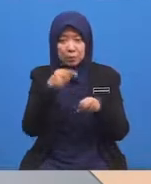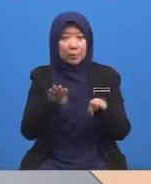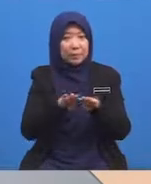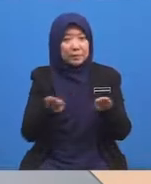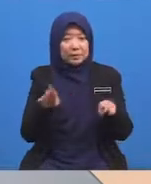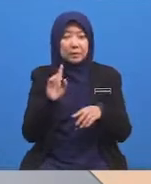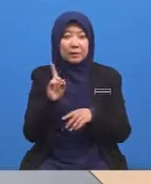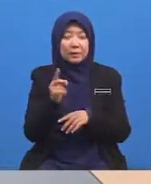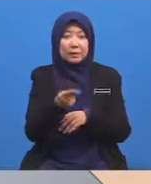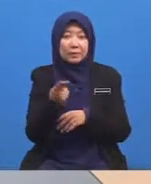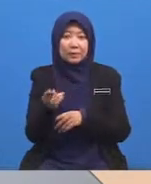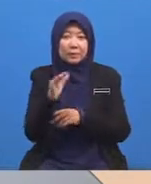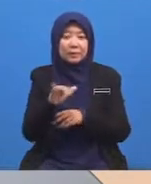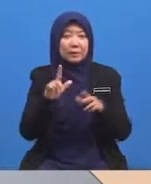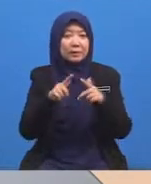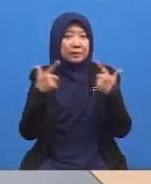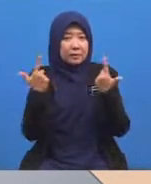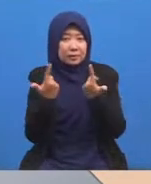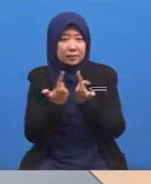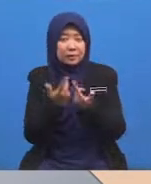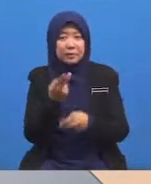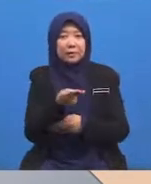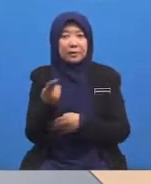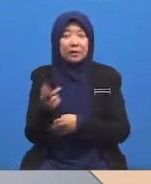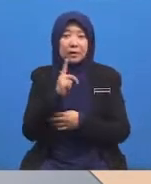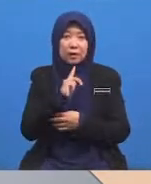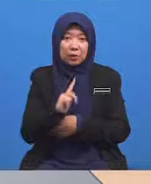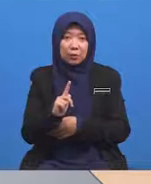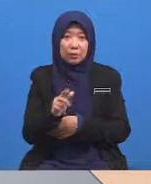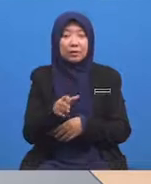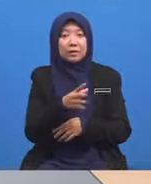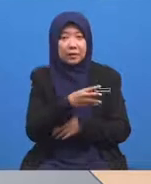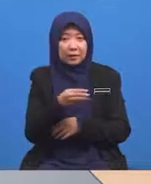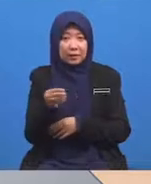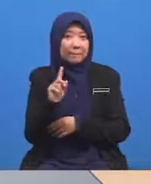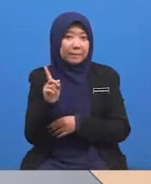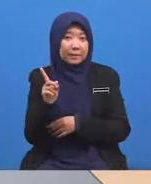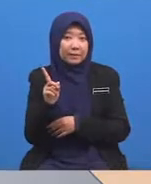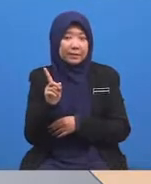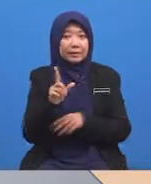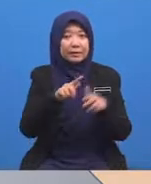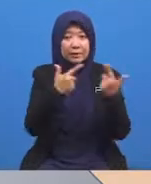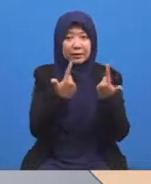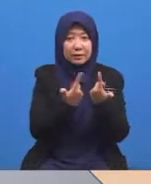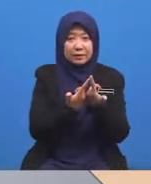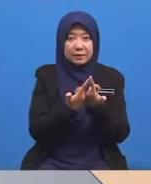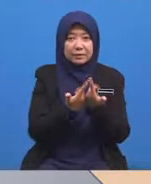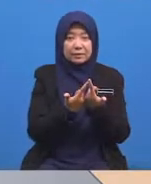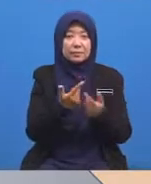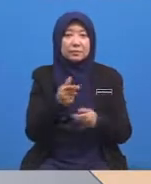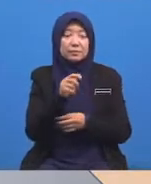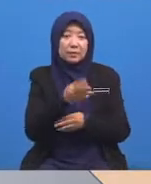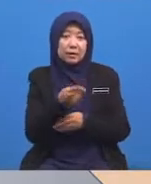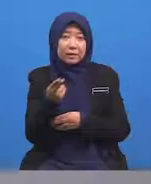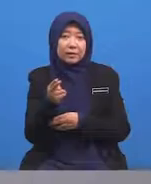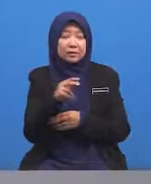yang manakah dikelaskan sebagai bahan larut dan yang manakah dikelaskan sebagai bahan tidak